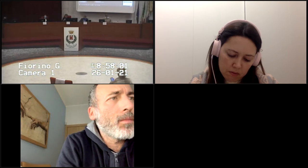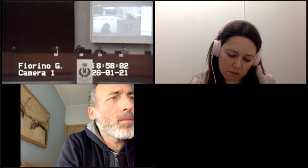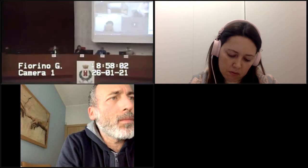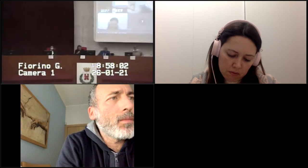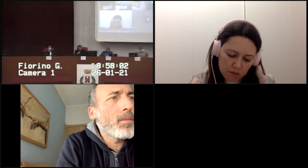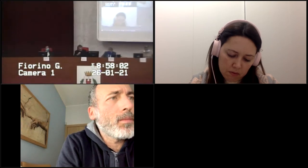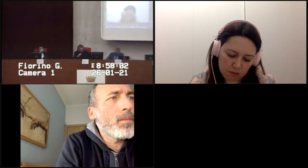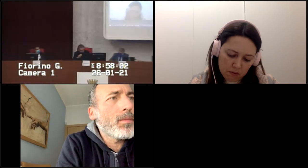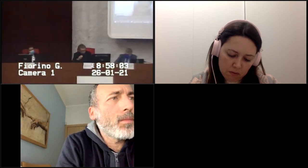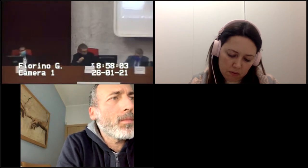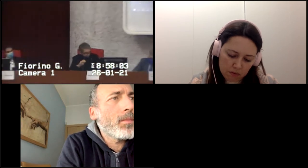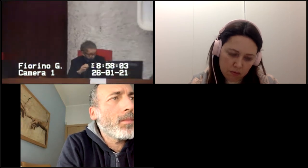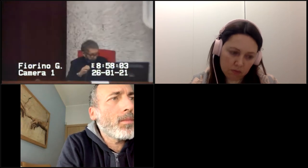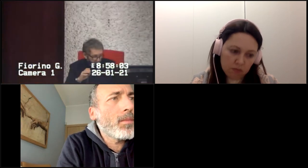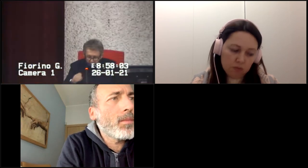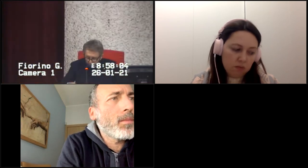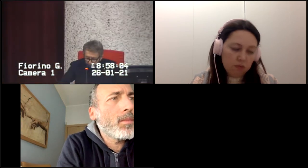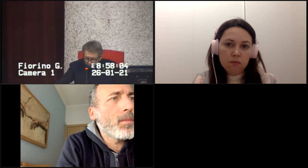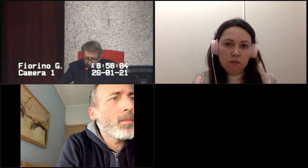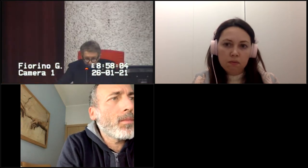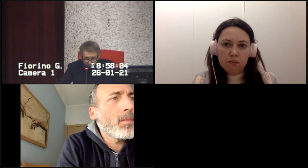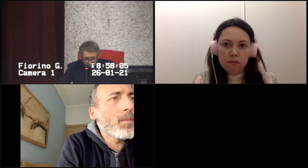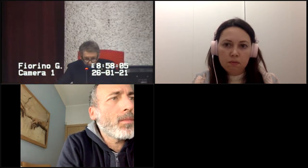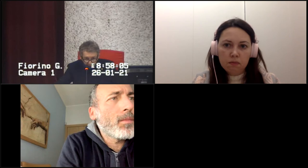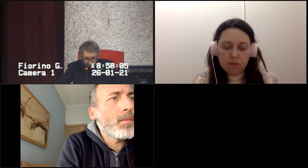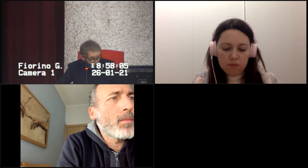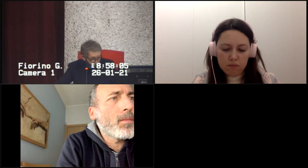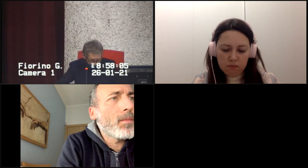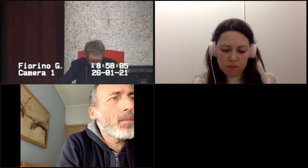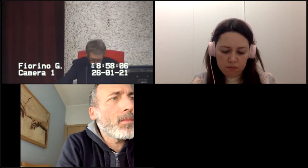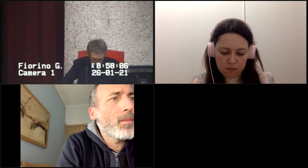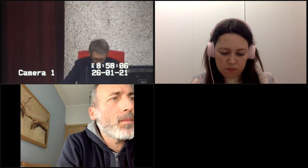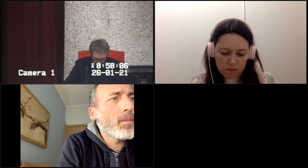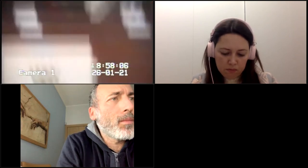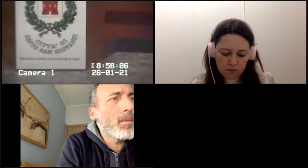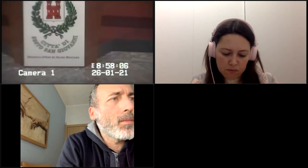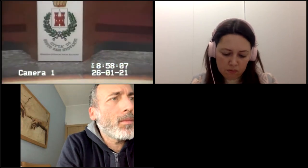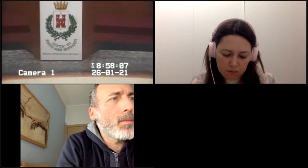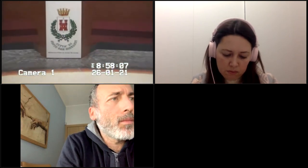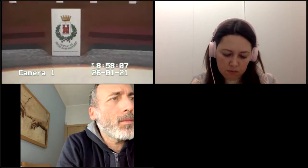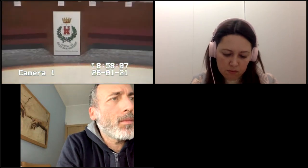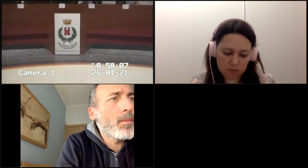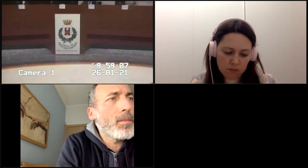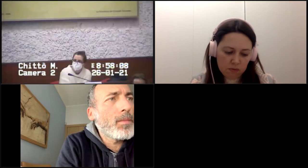Non ci sono interventi? Consigliere Chitò, prego.